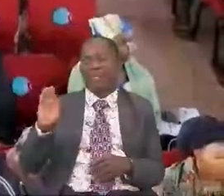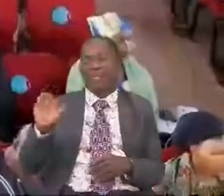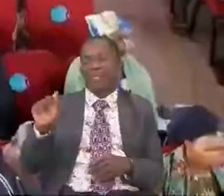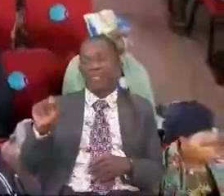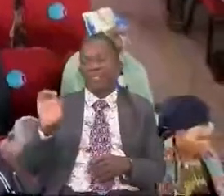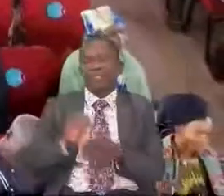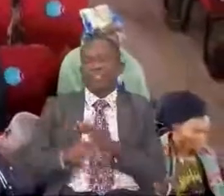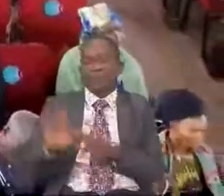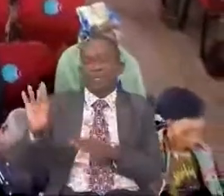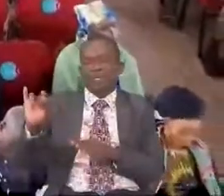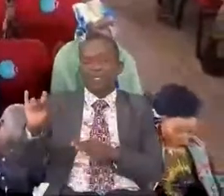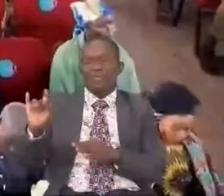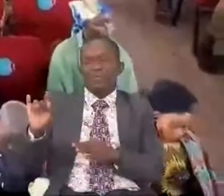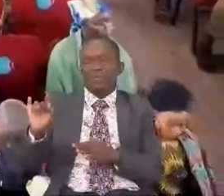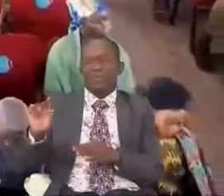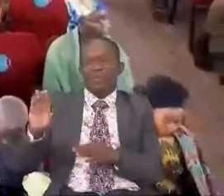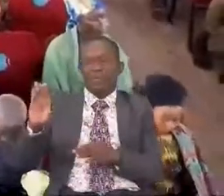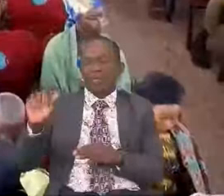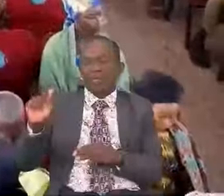Actes des Apôtres 18,